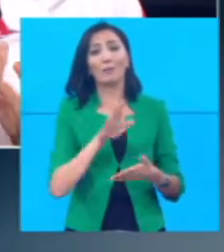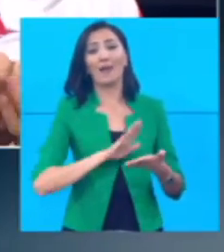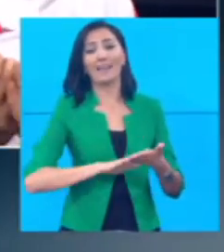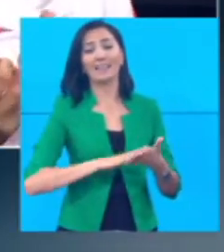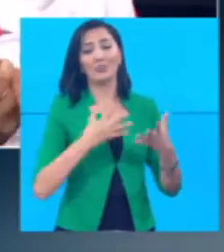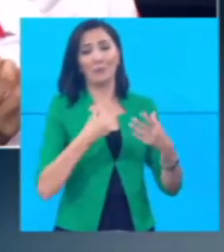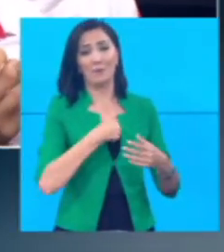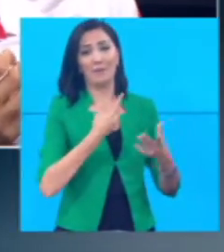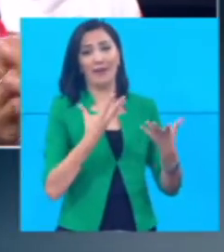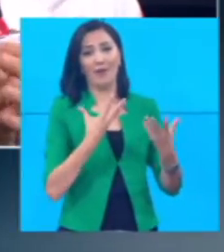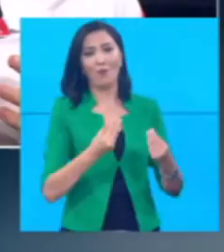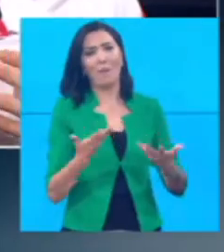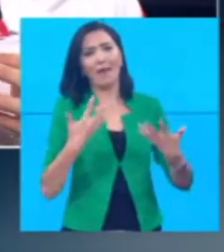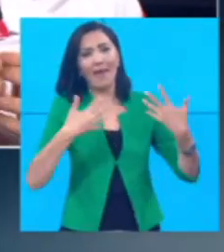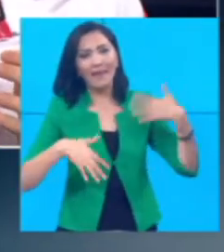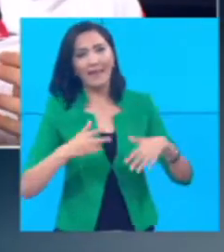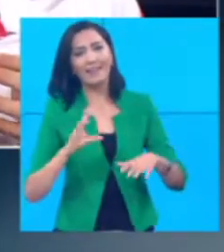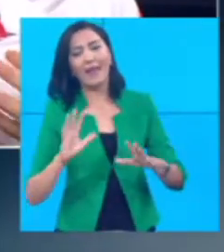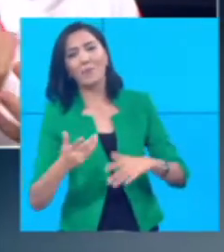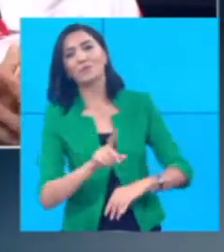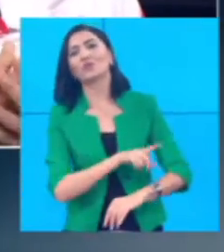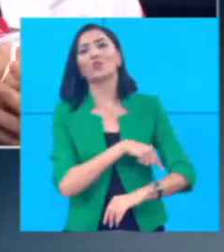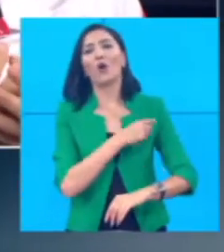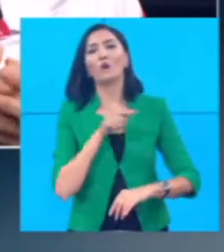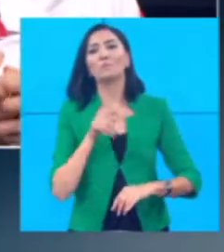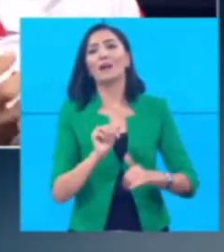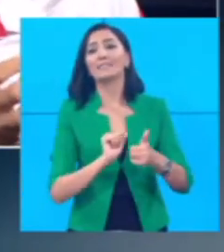bir arkadaşımız olduğu için. Hem engelli hem normal.